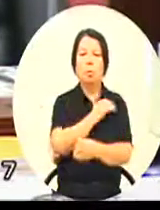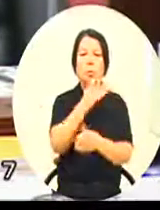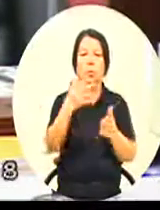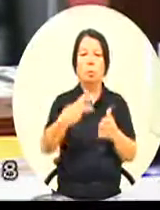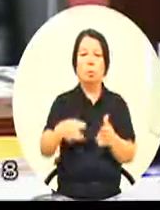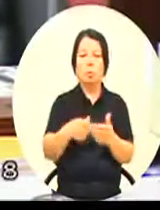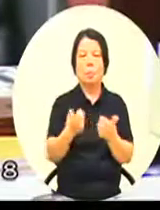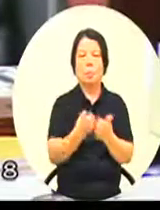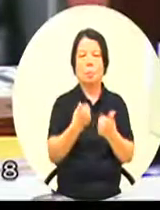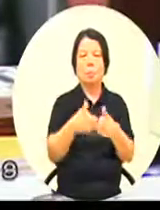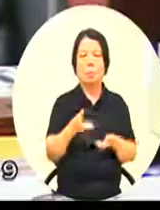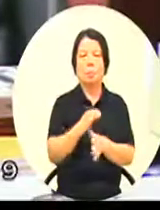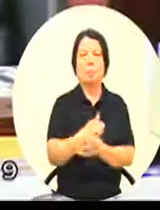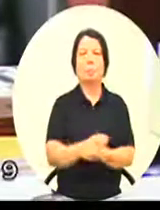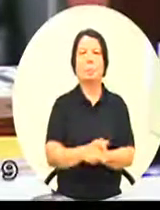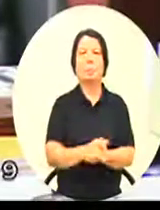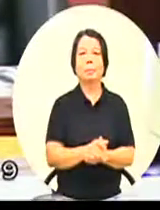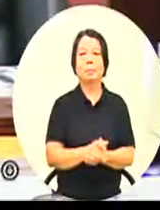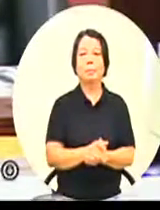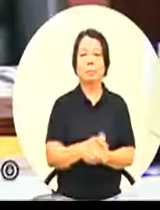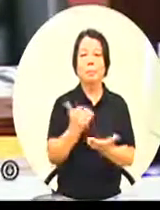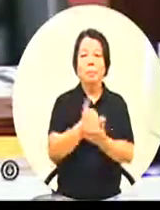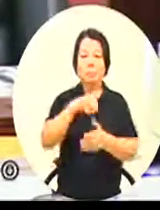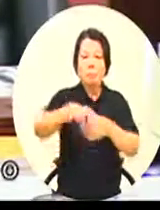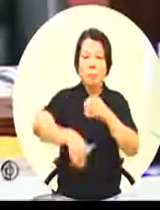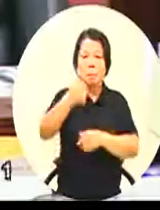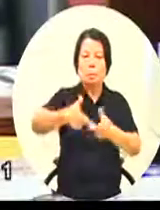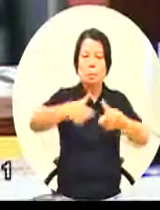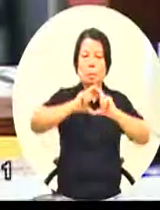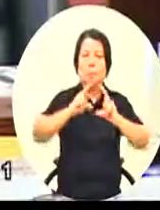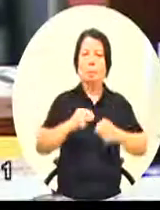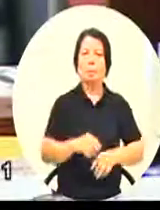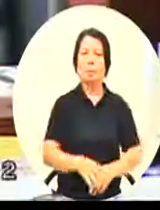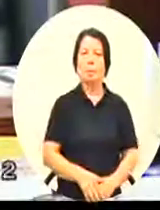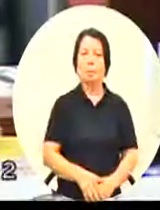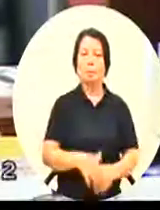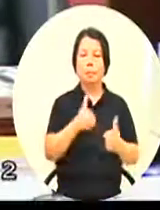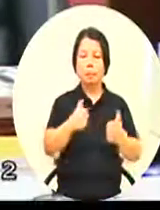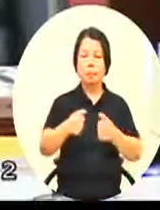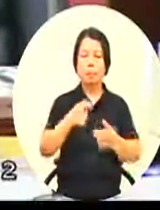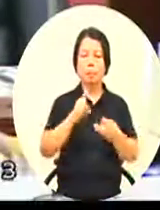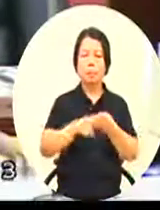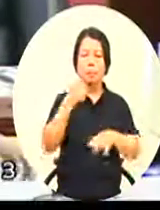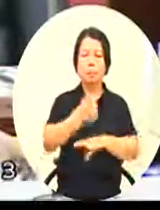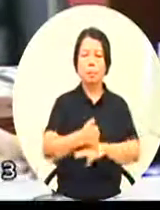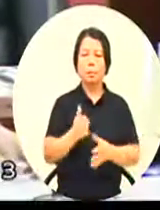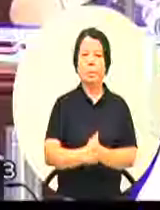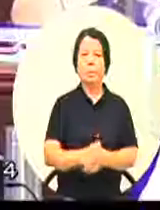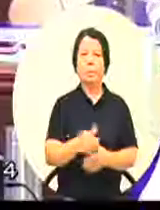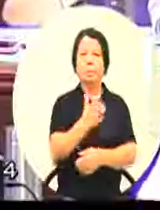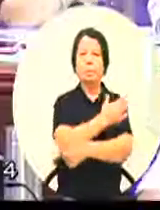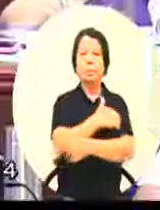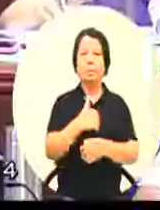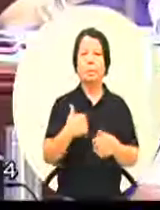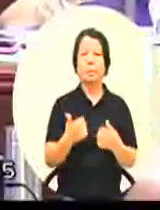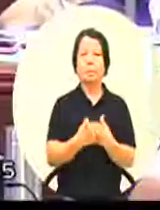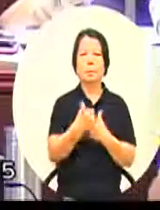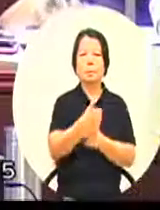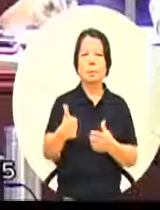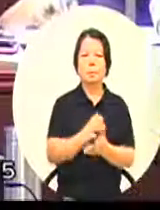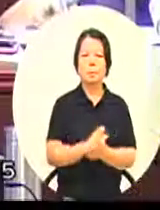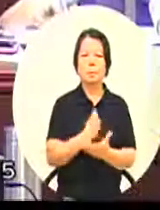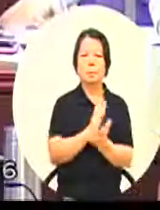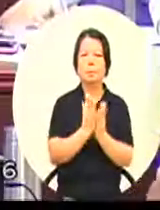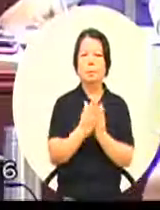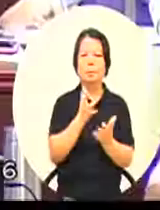会。那请局长回答。 好，谢谢主席。陈议员刚刚提了大概有6个问题